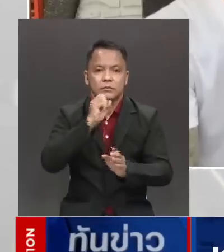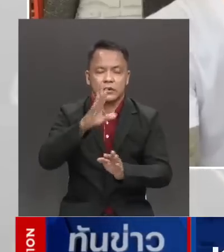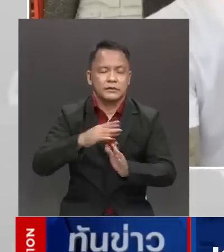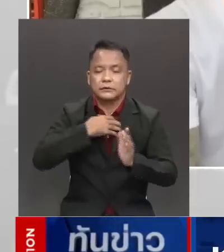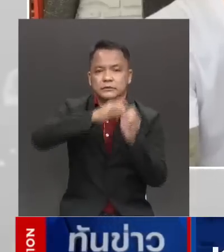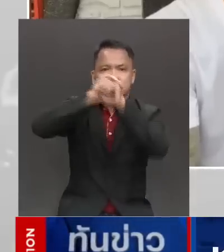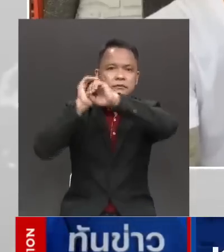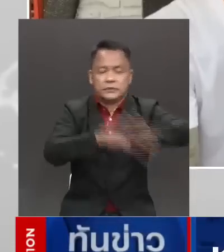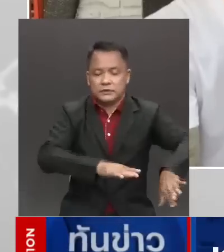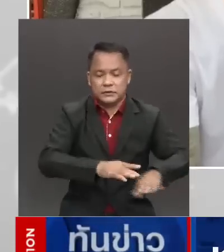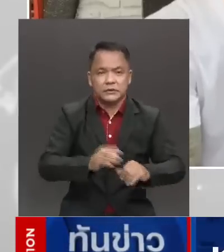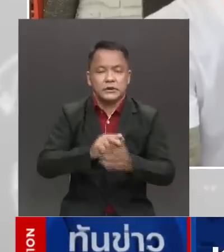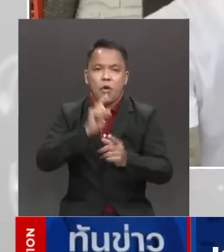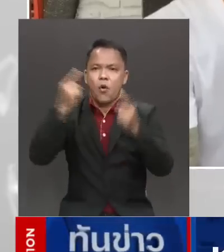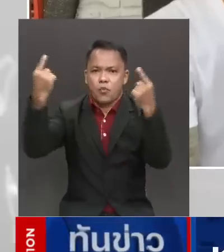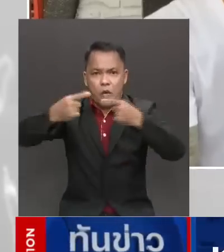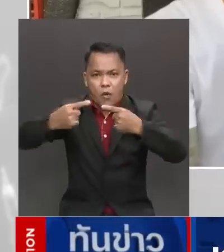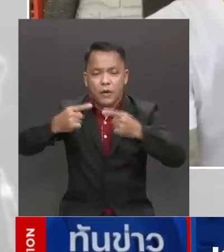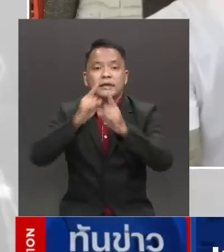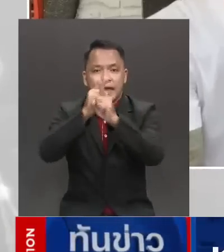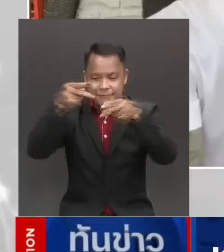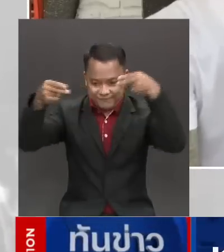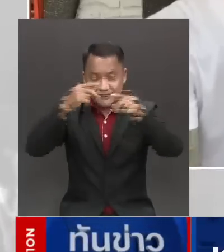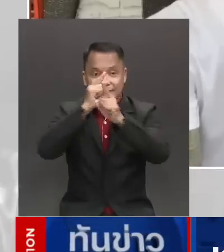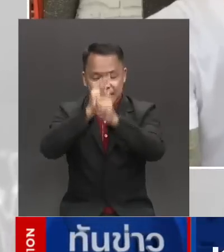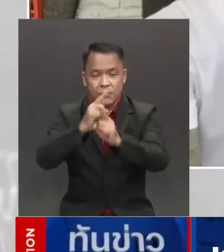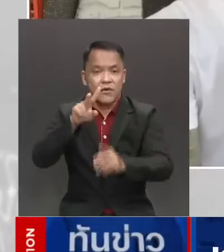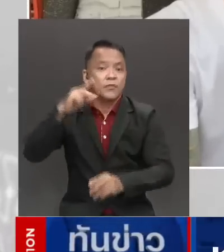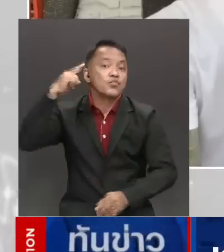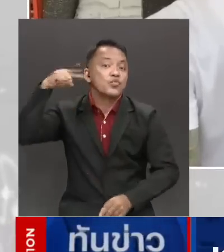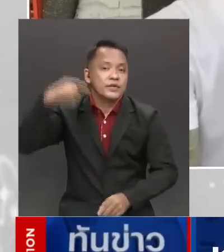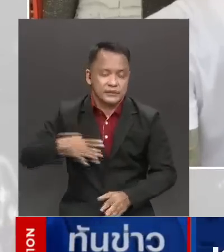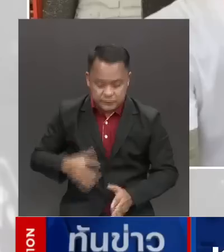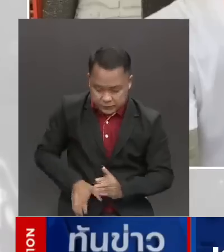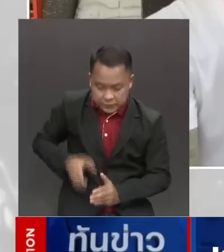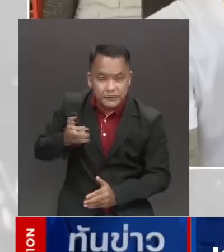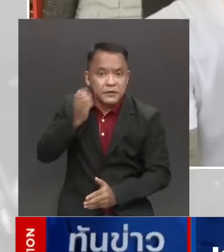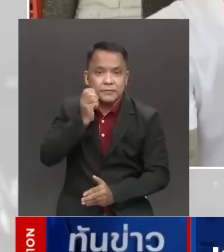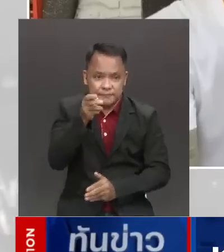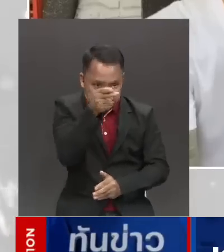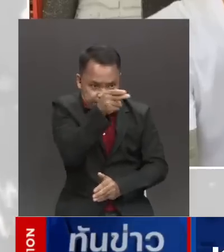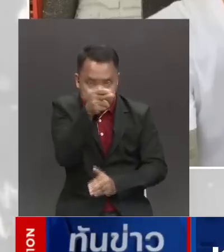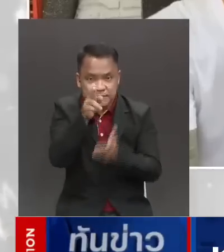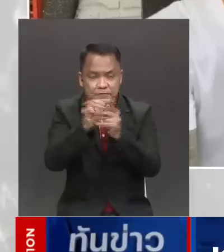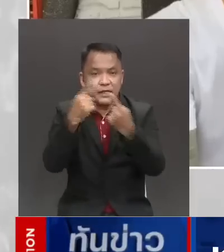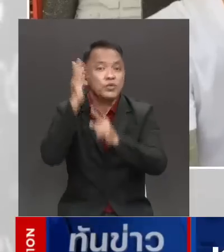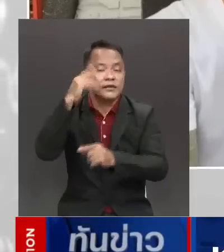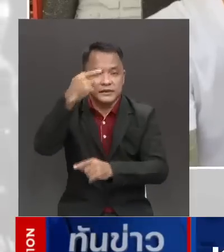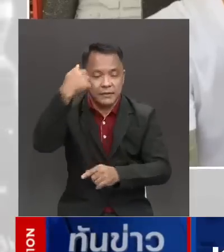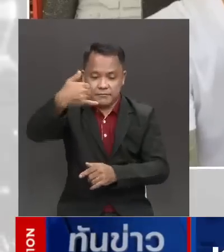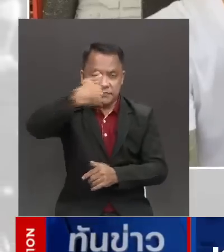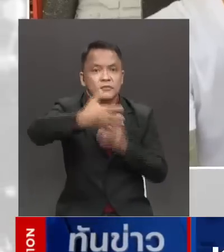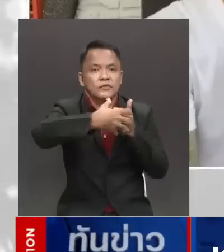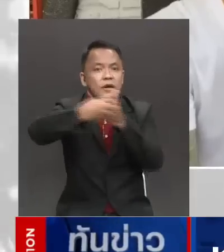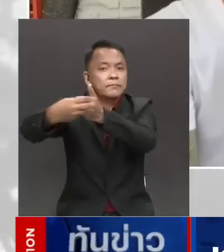ต้องสลัดมืออีกฝ่ายออกแล้วยืนโต้เถียงกับเขาตามคลิปเลยค่ะแฟนสาวคุณโจ้พยายามจะเอาโทรศัพท์มือถือถ่ายวิดีโอแต่ชายเสื้อดำก็กระช